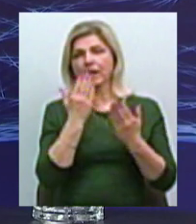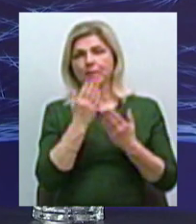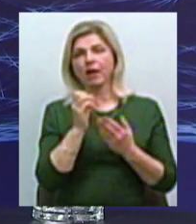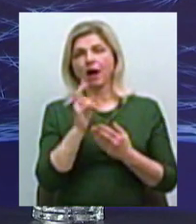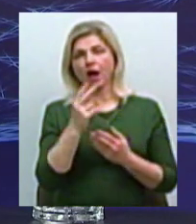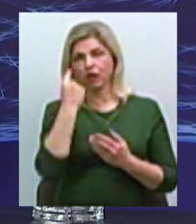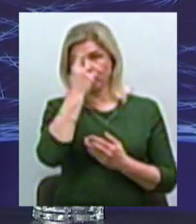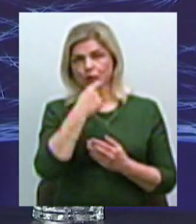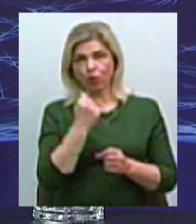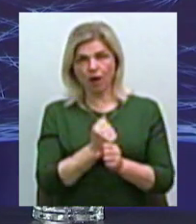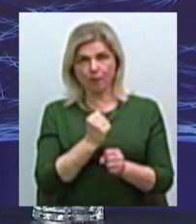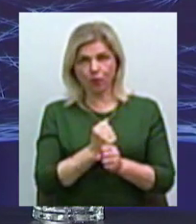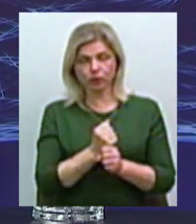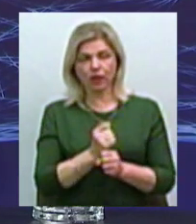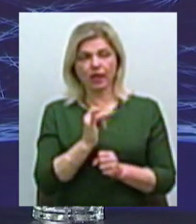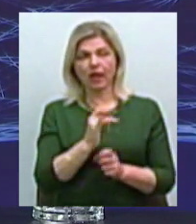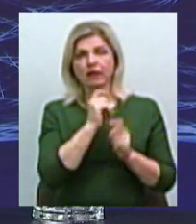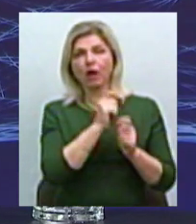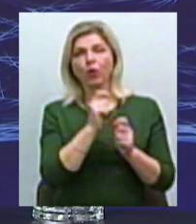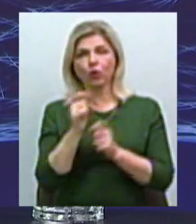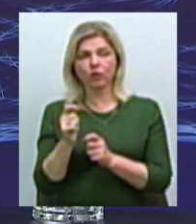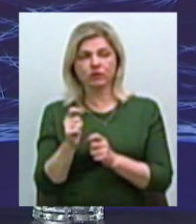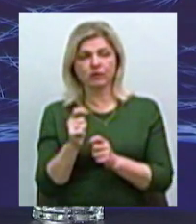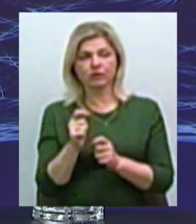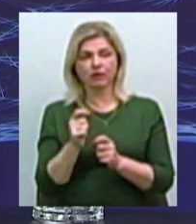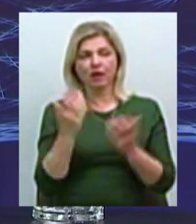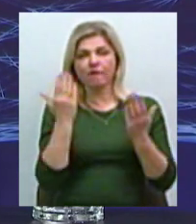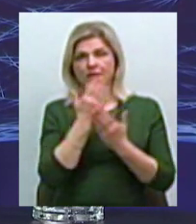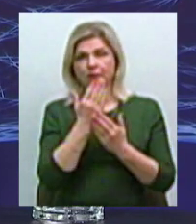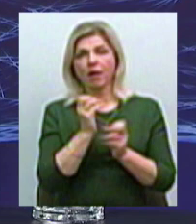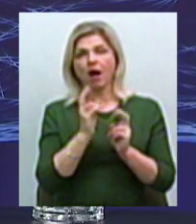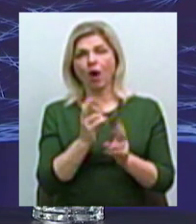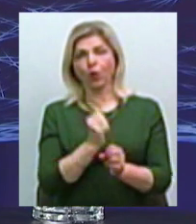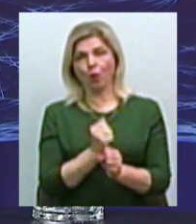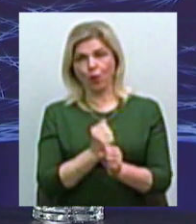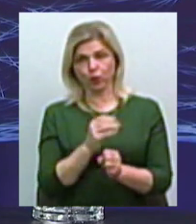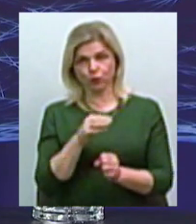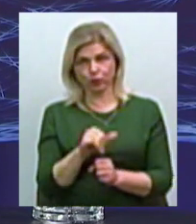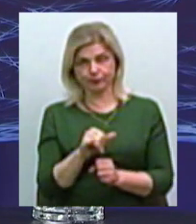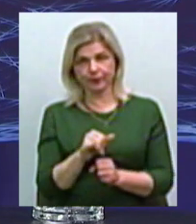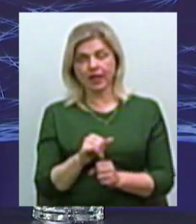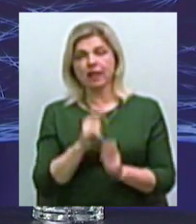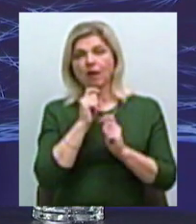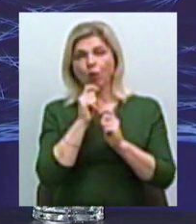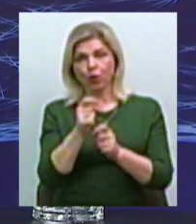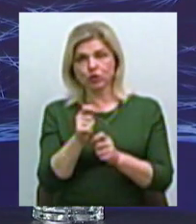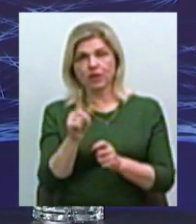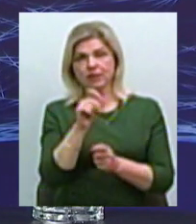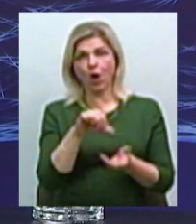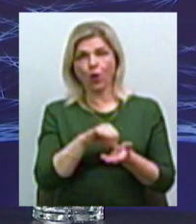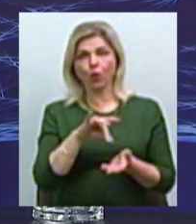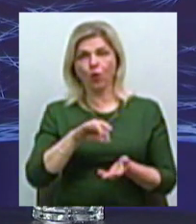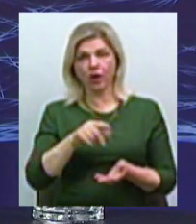І виходимо, ми нагороджували саме як фільм, як роботу. Ми нагороджували за ролі. Да, і